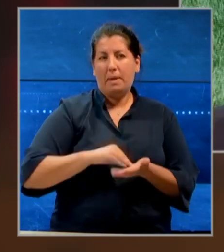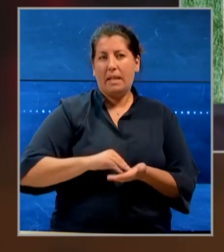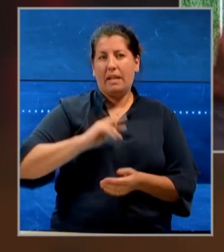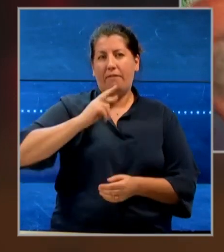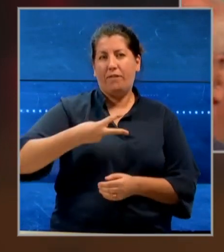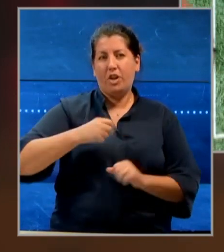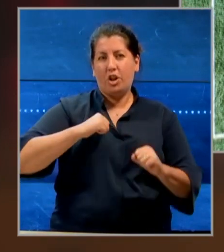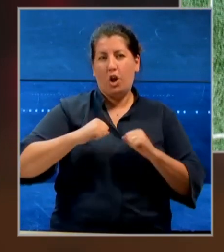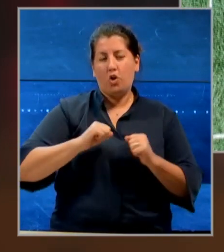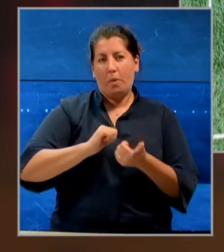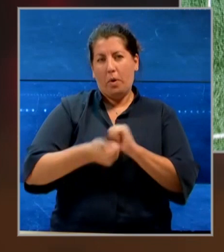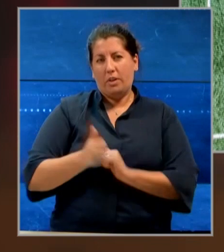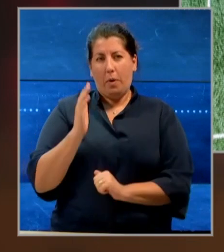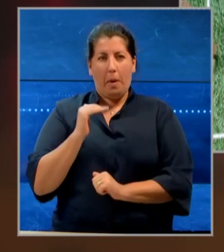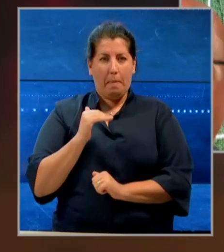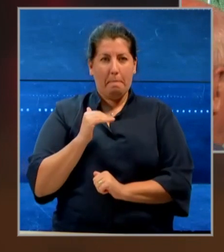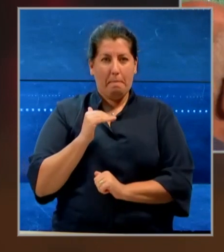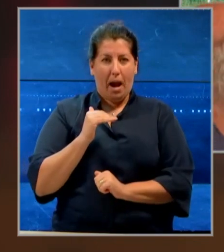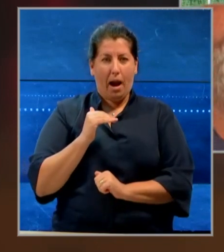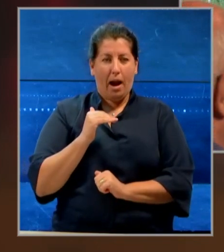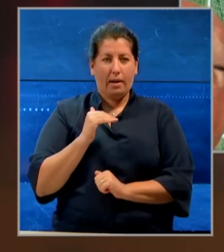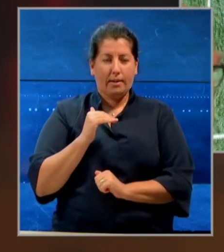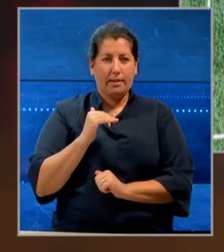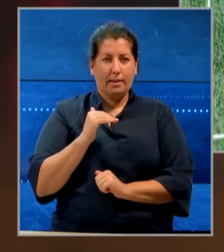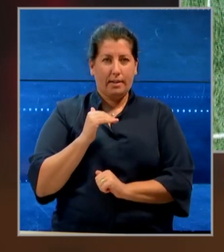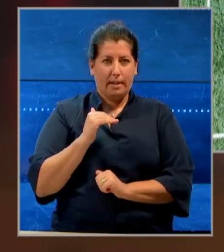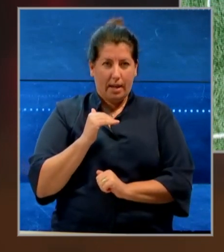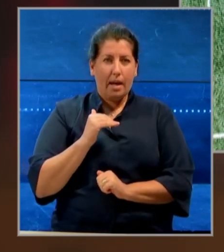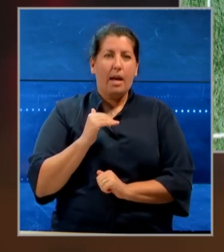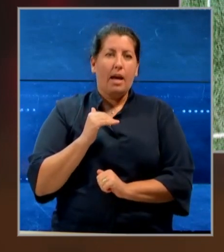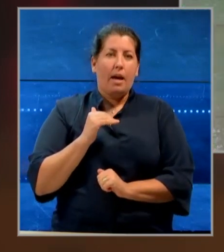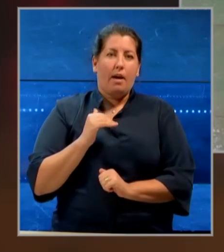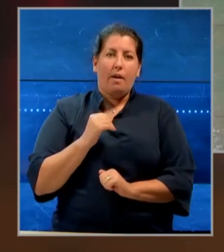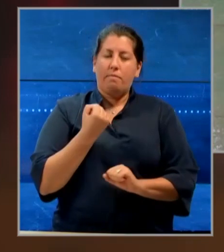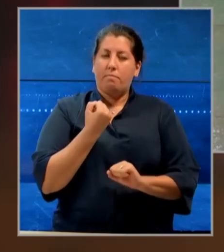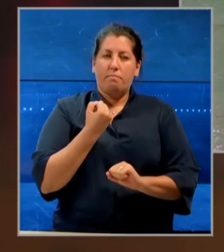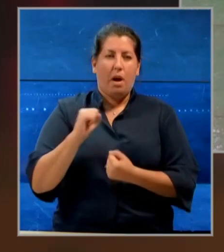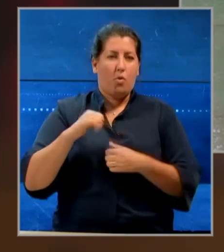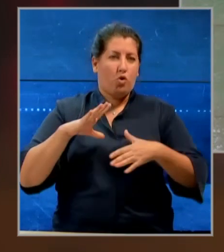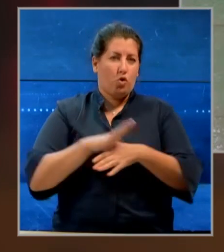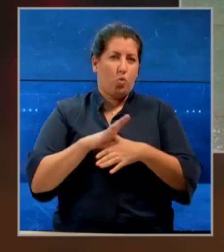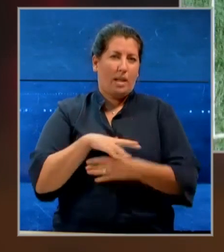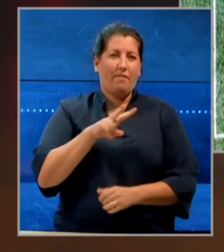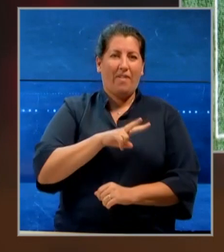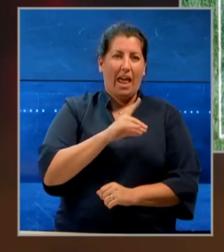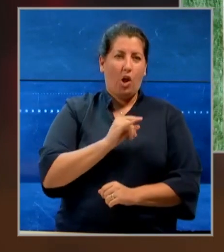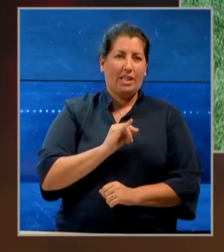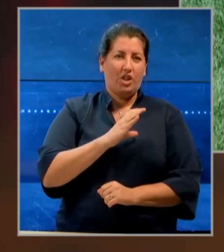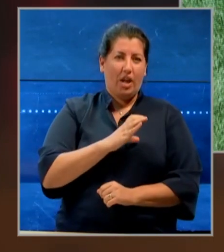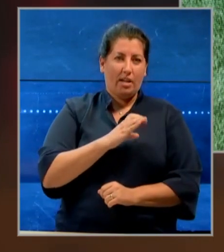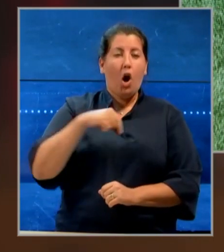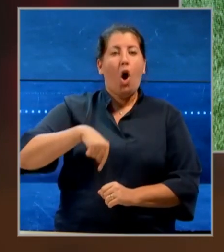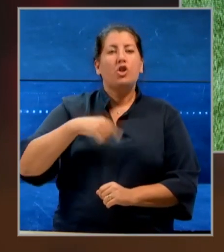direttore sportivo del Bari, oltre che come dire, davvero gloria della nostra squadra, Valerio Di Cesare. Oggi abbiamo il